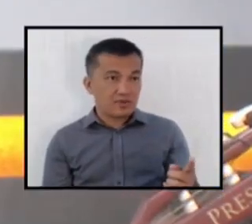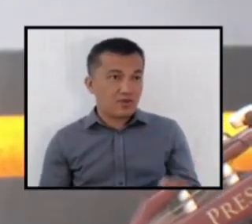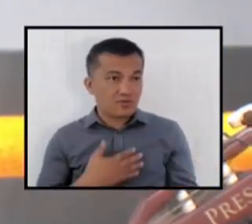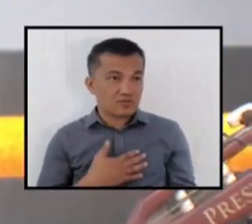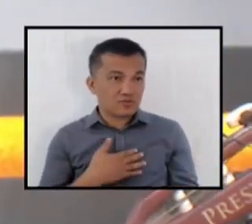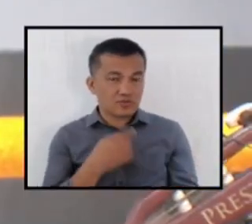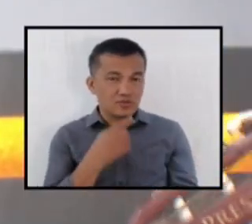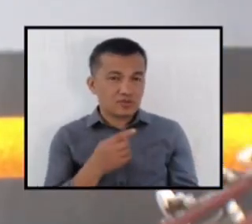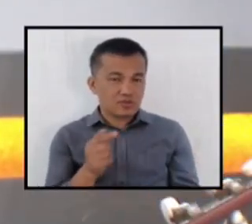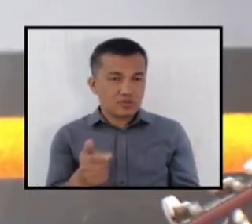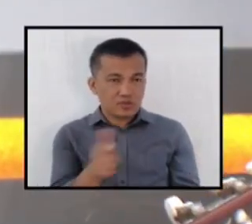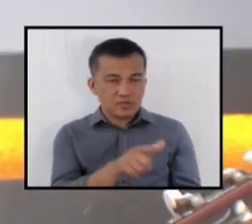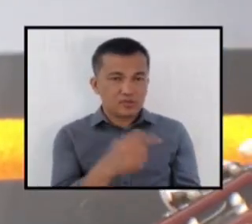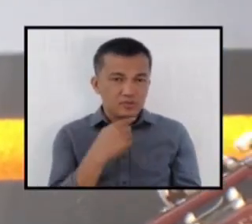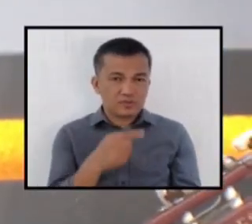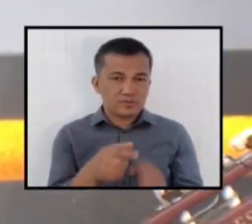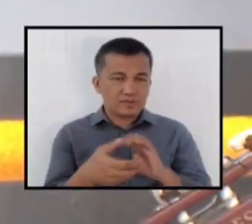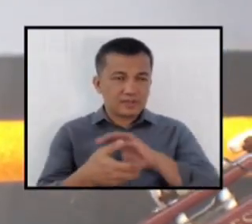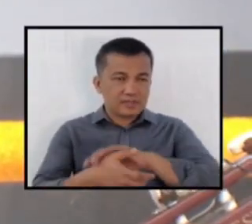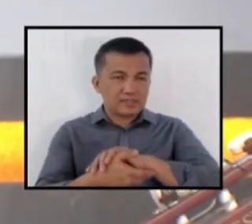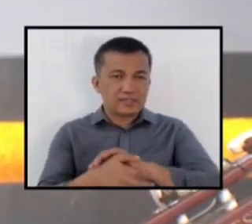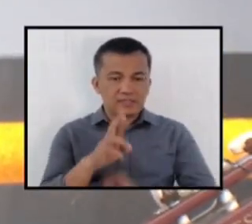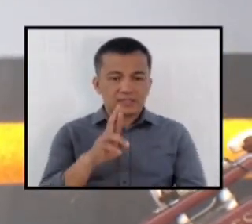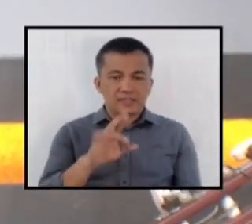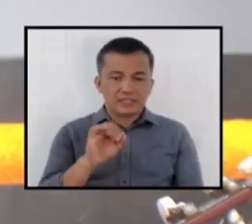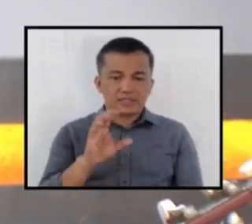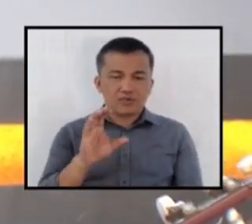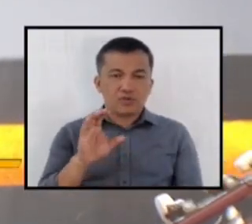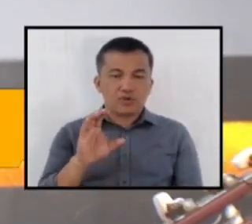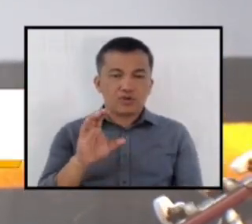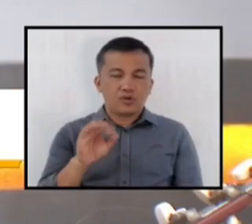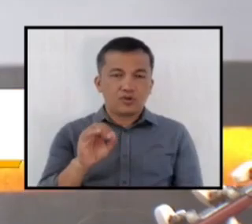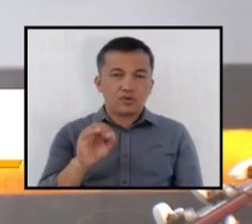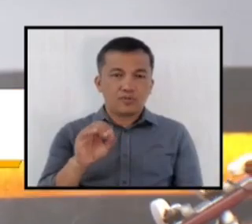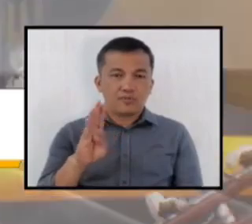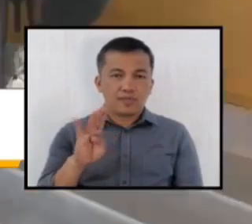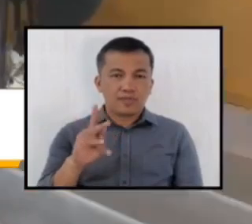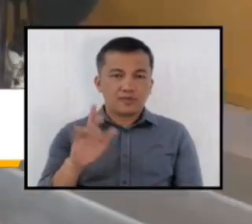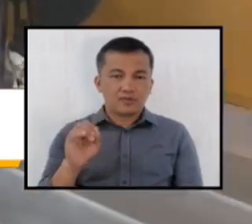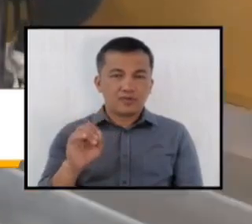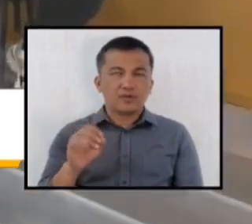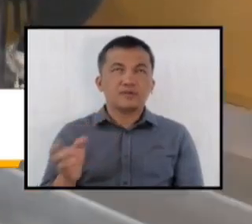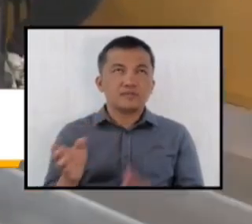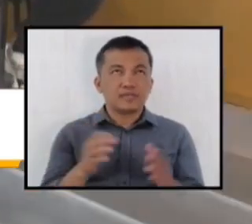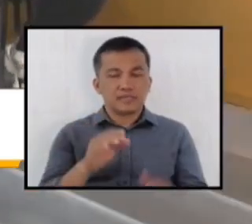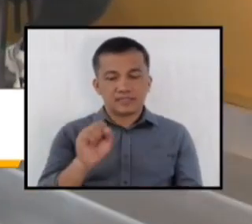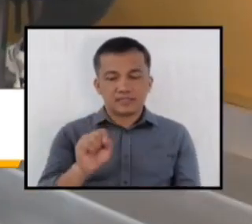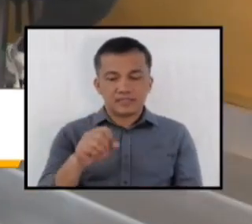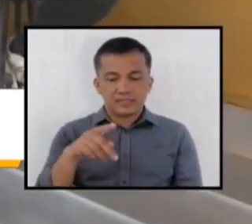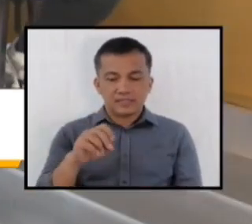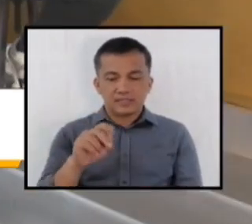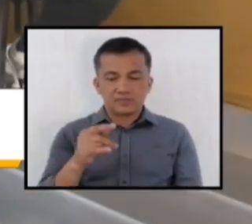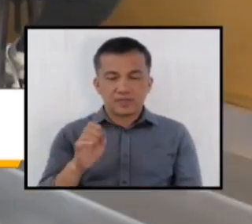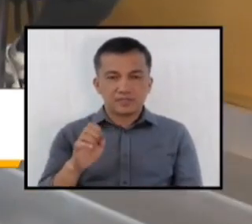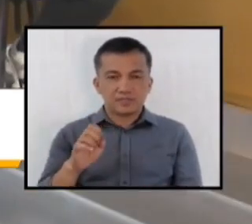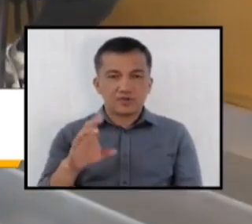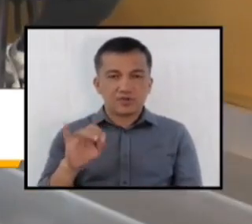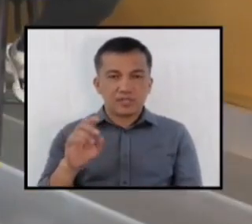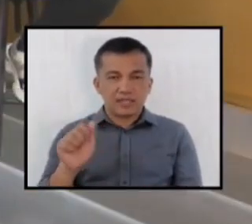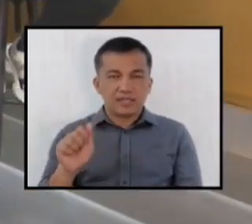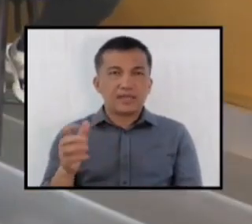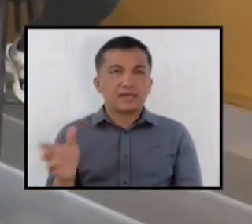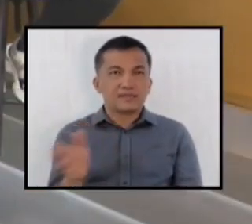since si Rico Blanco, Sir Rico Blanco, and of course, si Yael Yuzon po ng Sponge Cola. Ayan, and si Ellie Buendia po. Ayan,